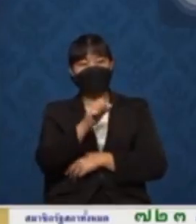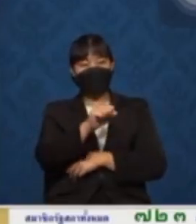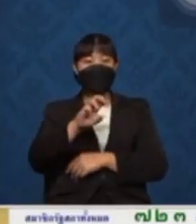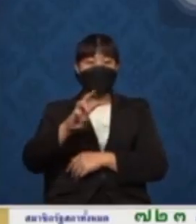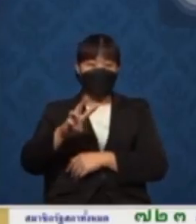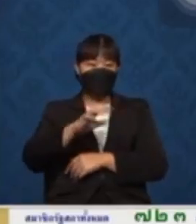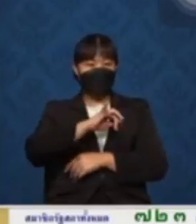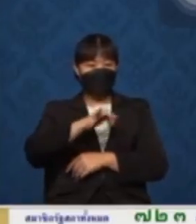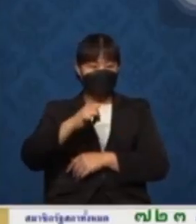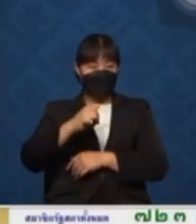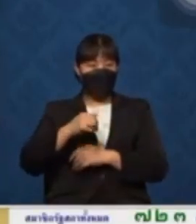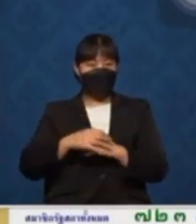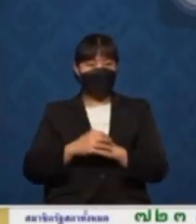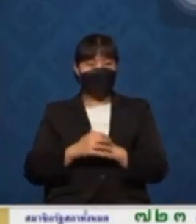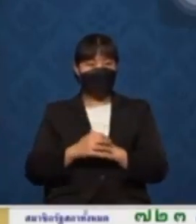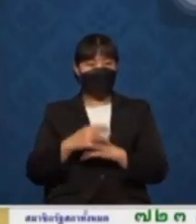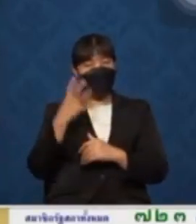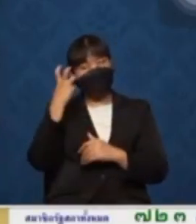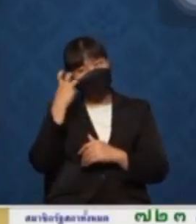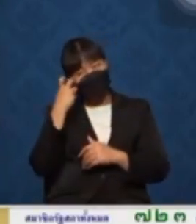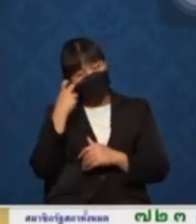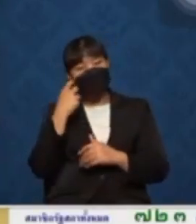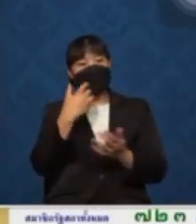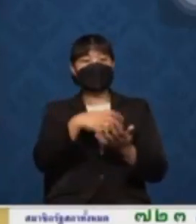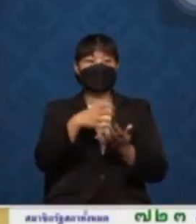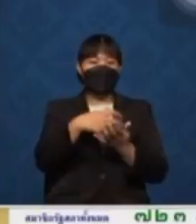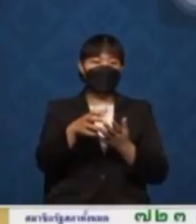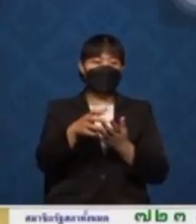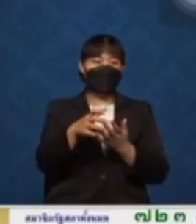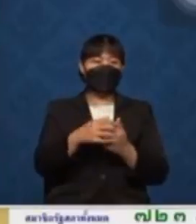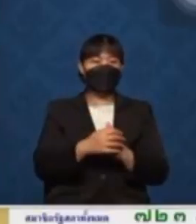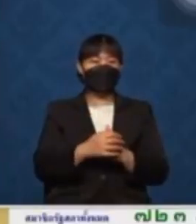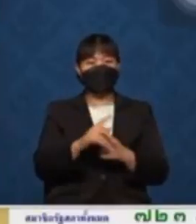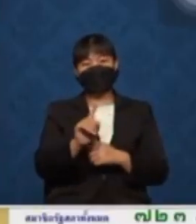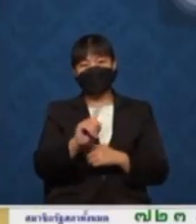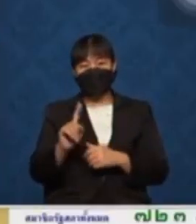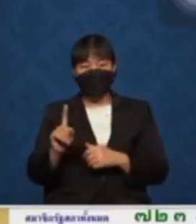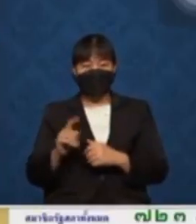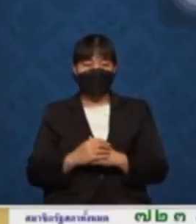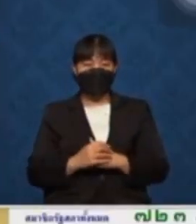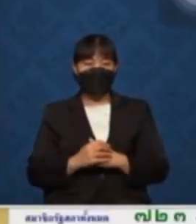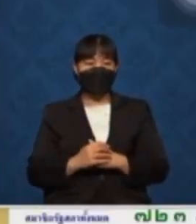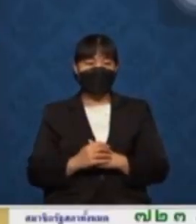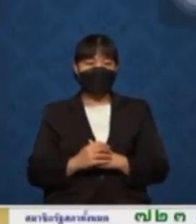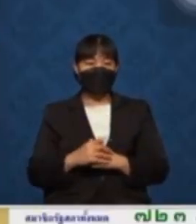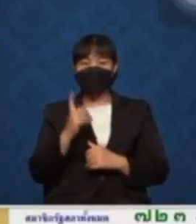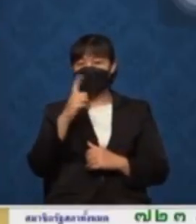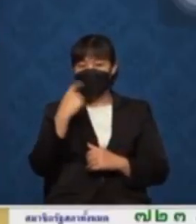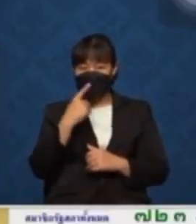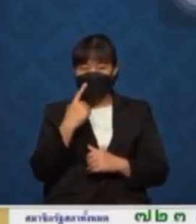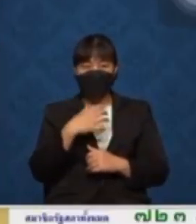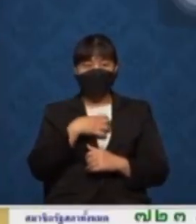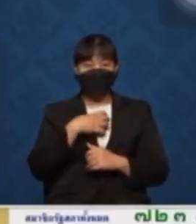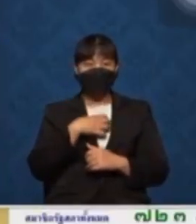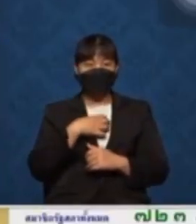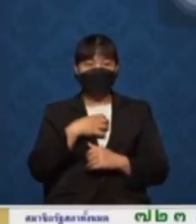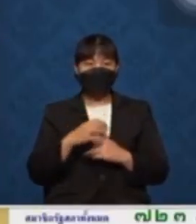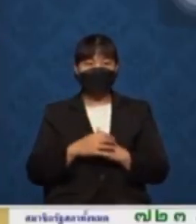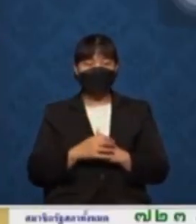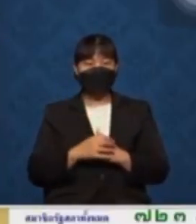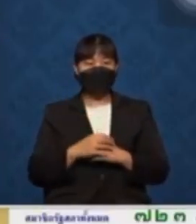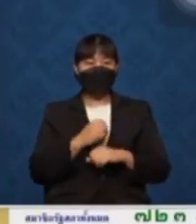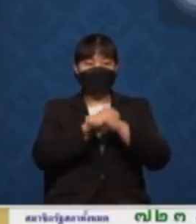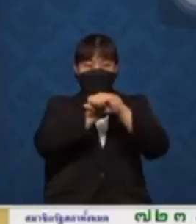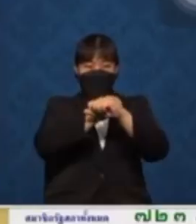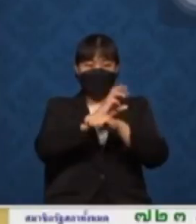ฒิสภาบางคนที่จะหยิบยกข้อกังวลเหล่านี้ขึ้นมาใครก็ตามนะครับที่หยิบยกข้อกังวลเหล่านี้ขึ้นมาแต่ยังออกตัวปกป้องวุ